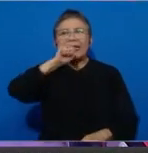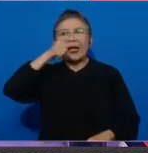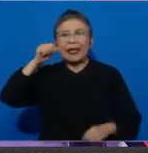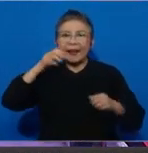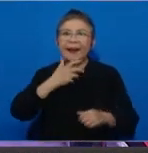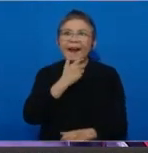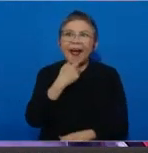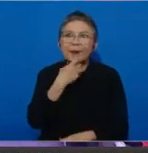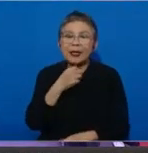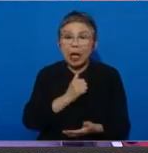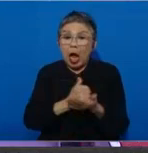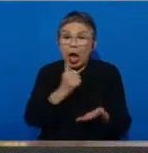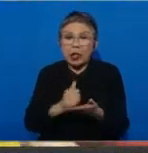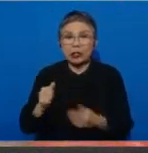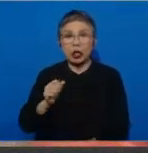has